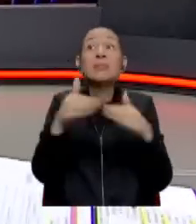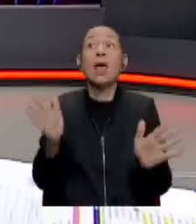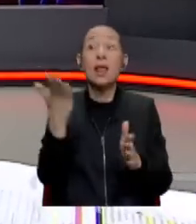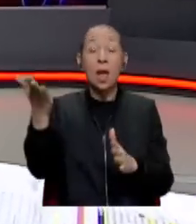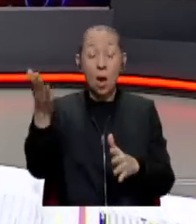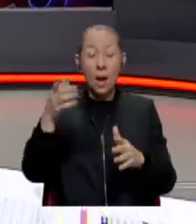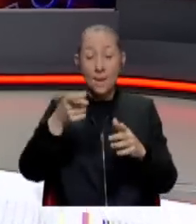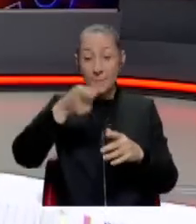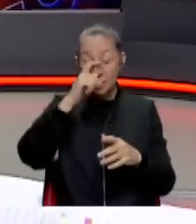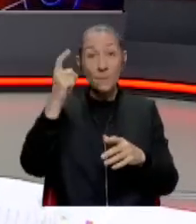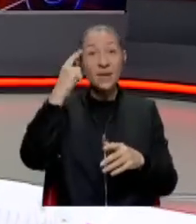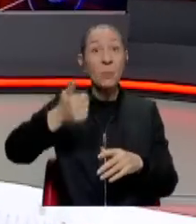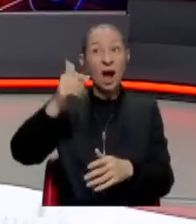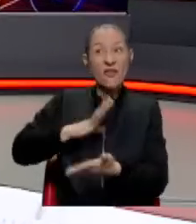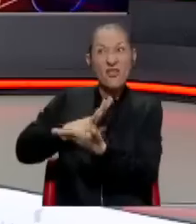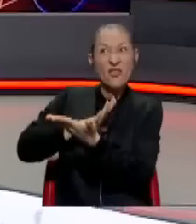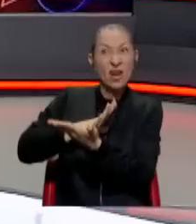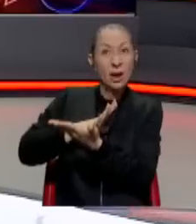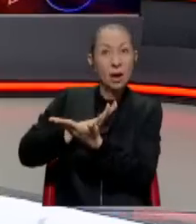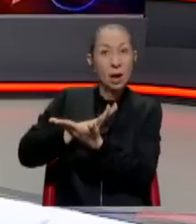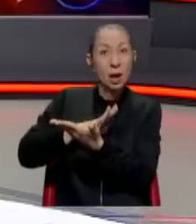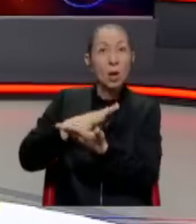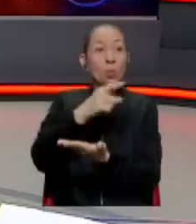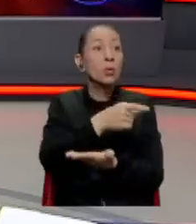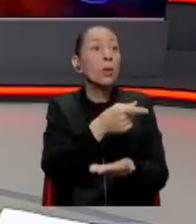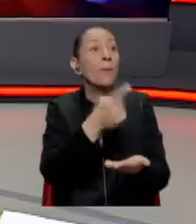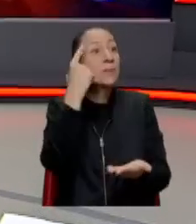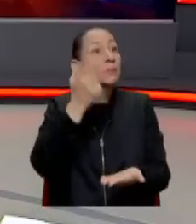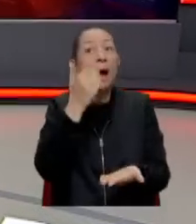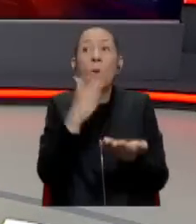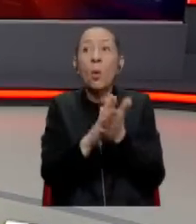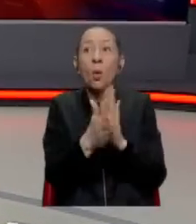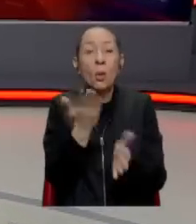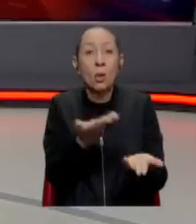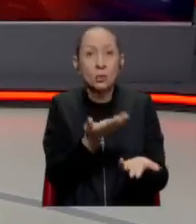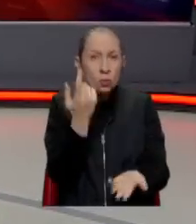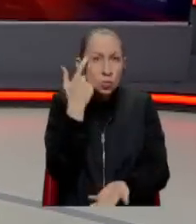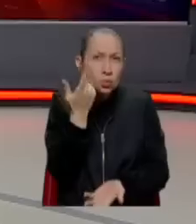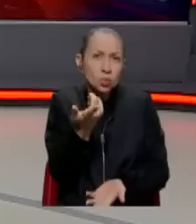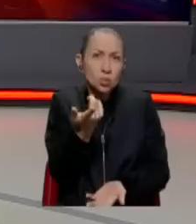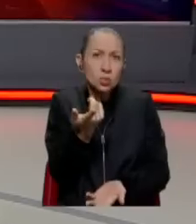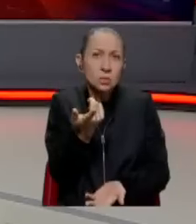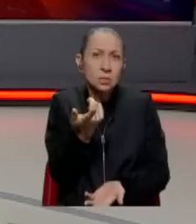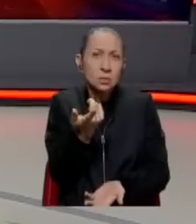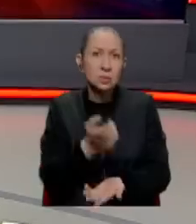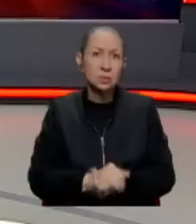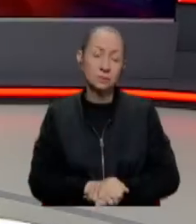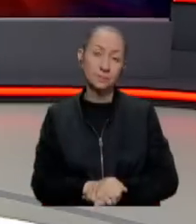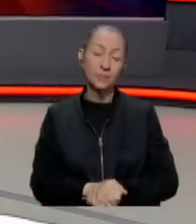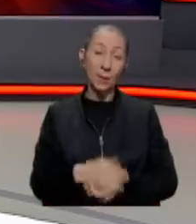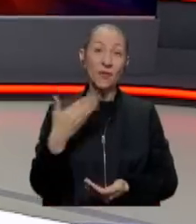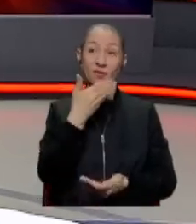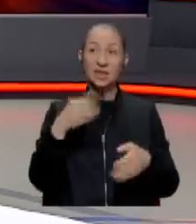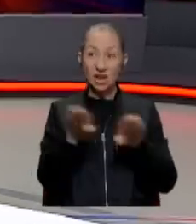sadrazamları var yani Başbakan burada Başbakan bile yok düşünün fakat